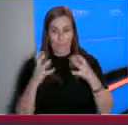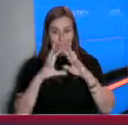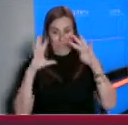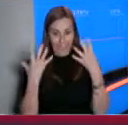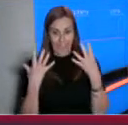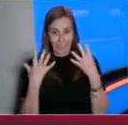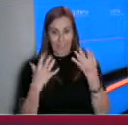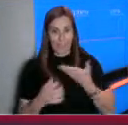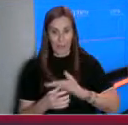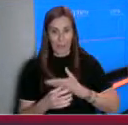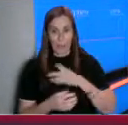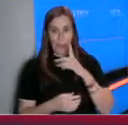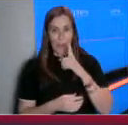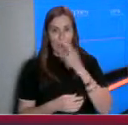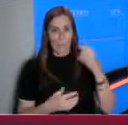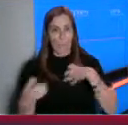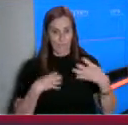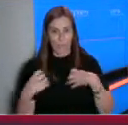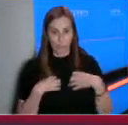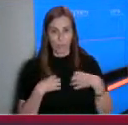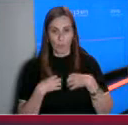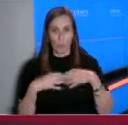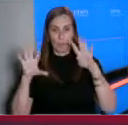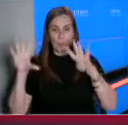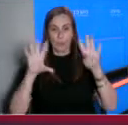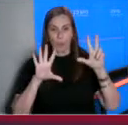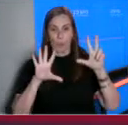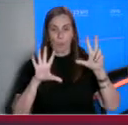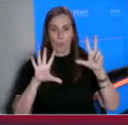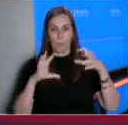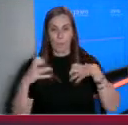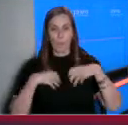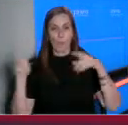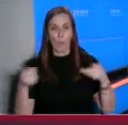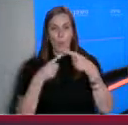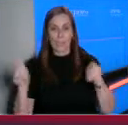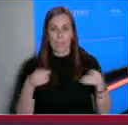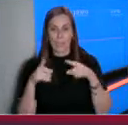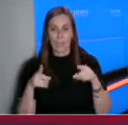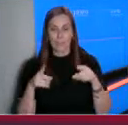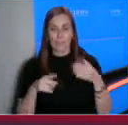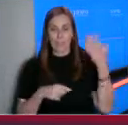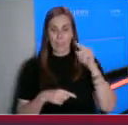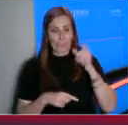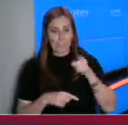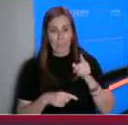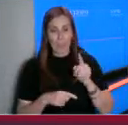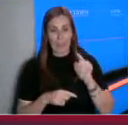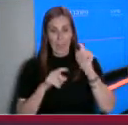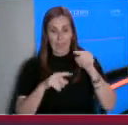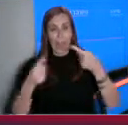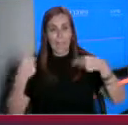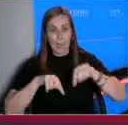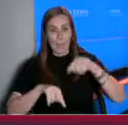ת' היא קיבלה 100 בתיאטרון ו-98 בתיאטרון מוזיקלי, ושהיא הייתה צריכה להתקבל